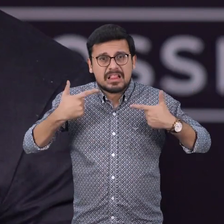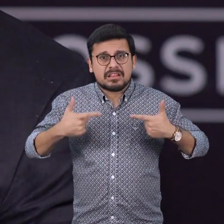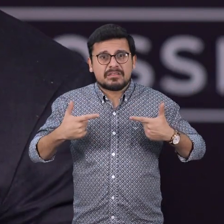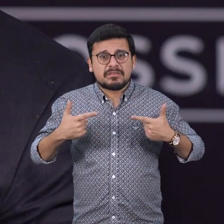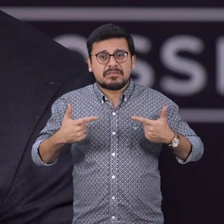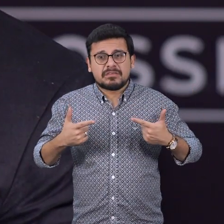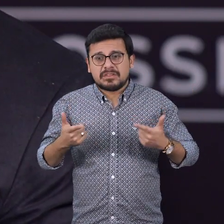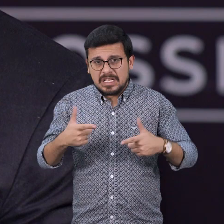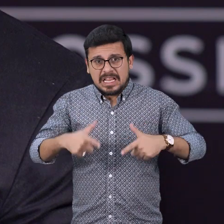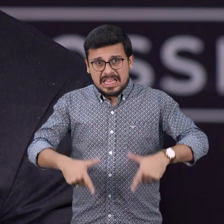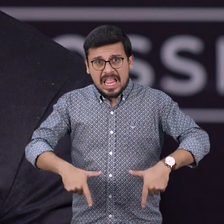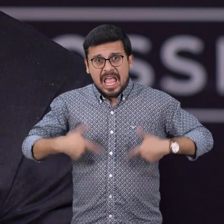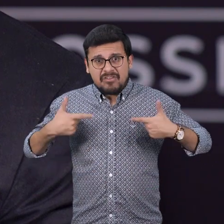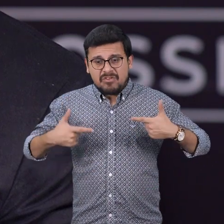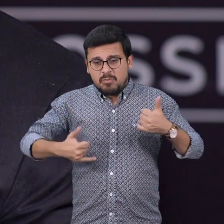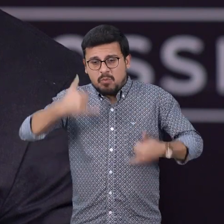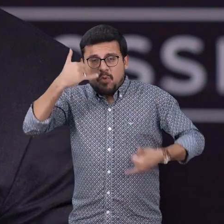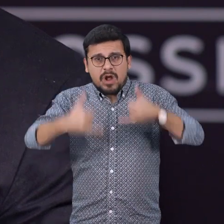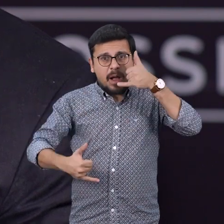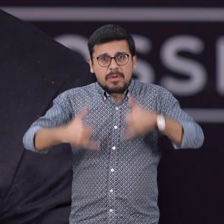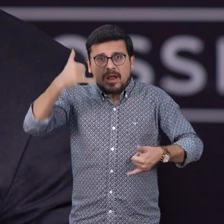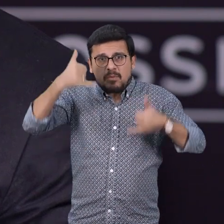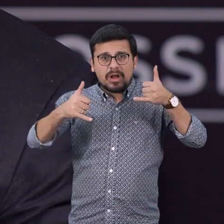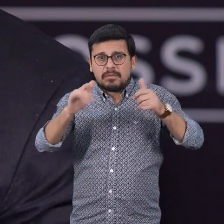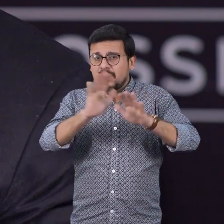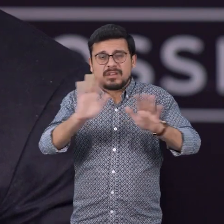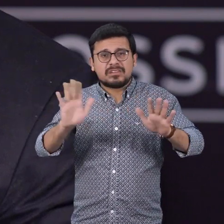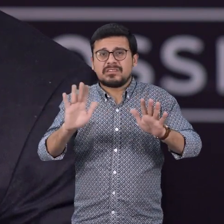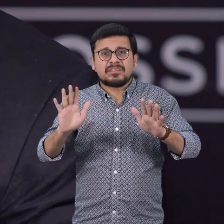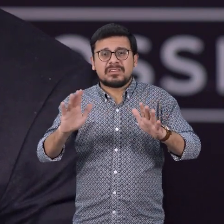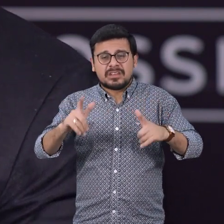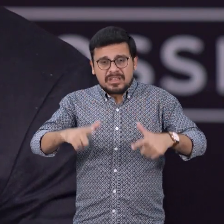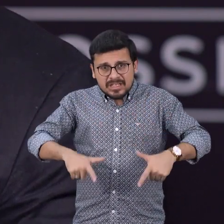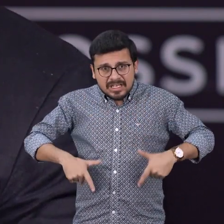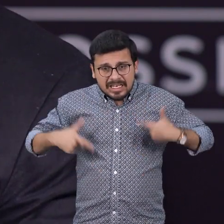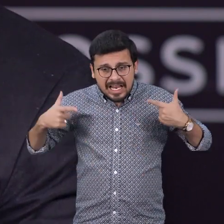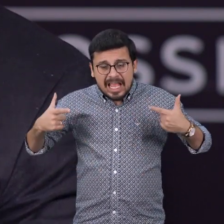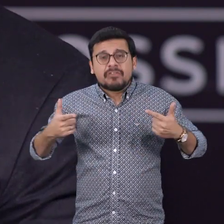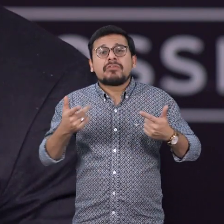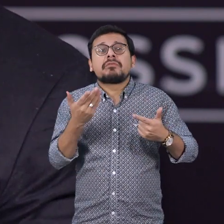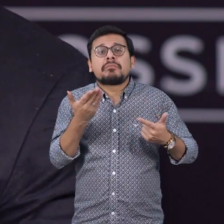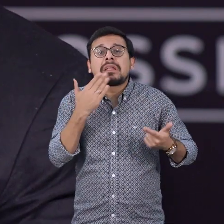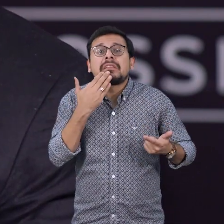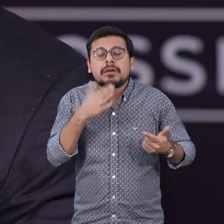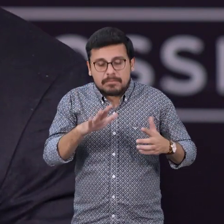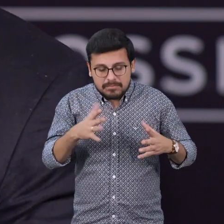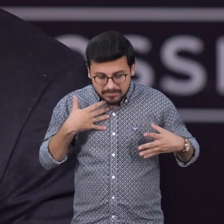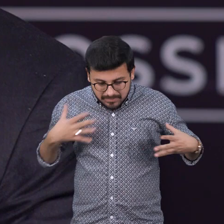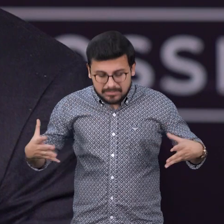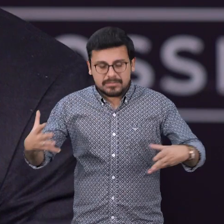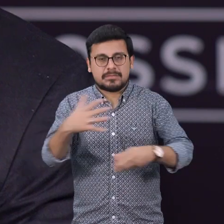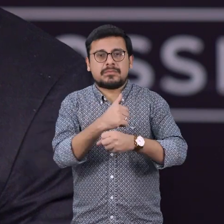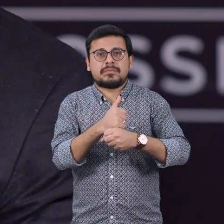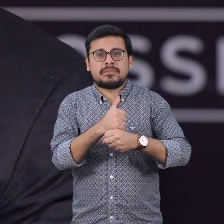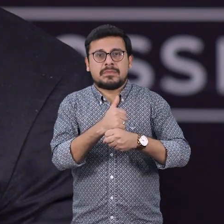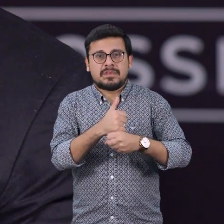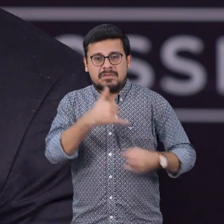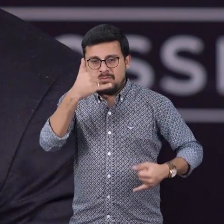where we are 3 female siblings, and my parents are no